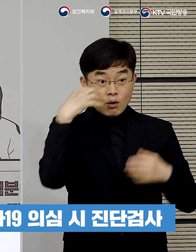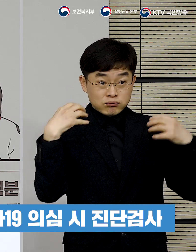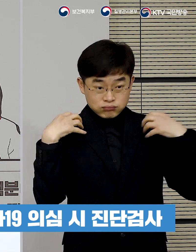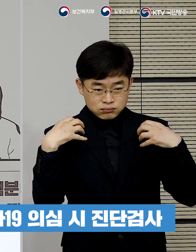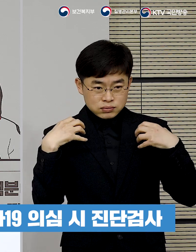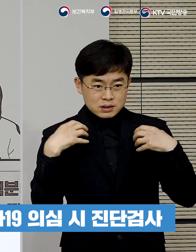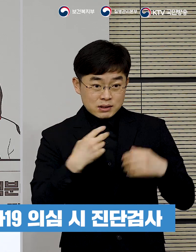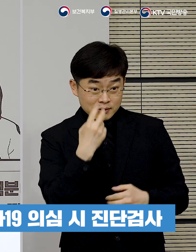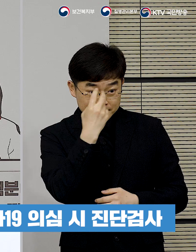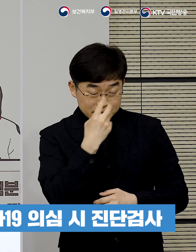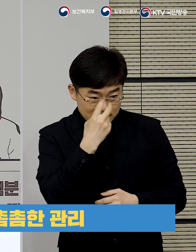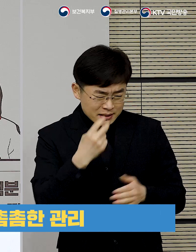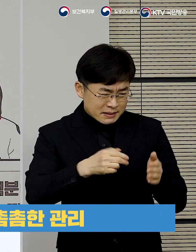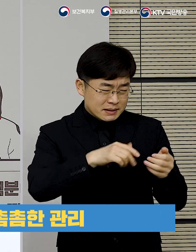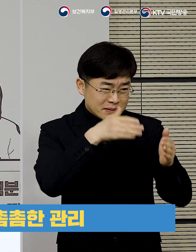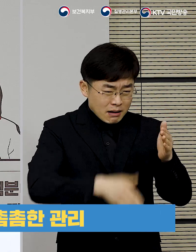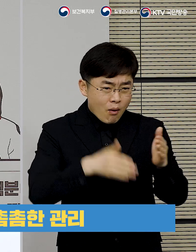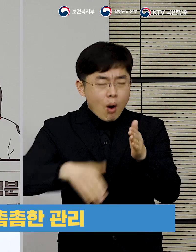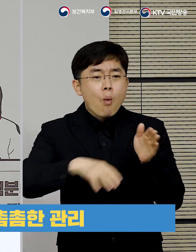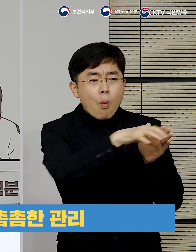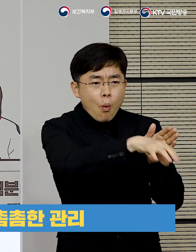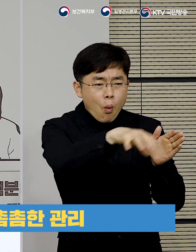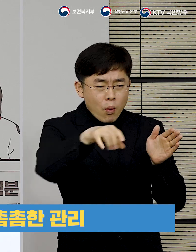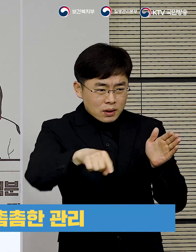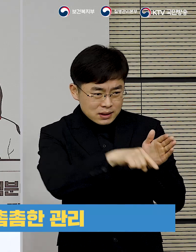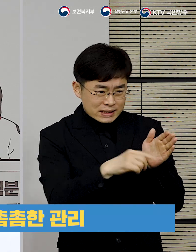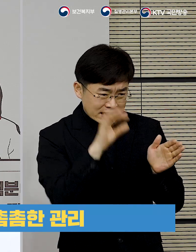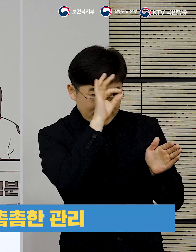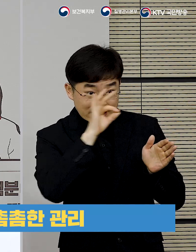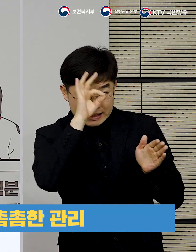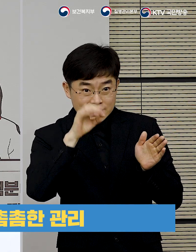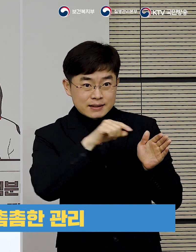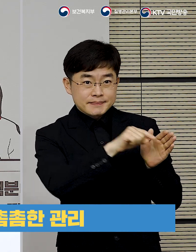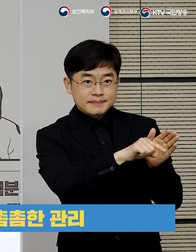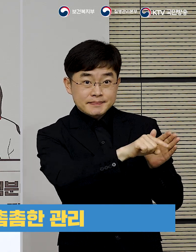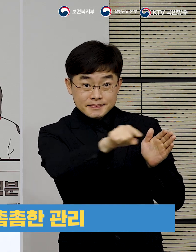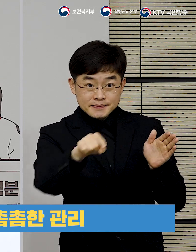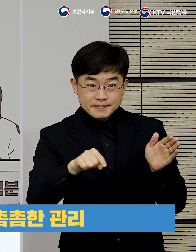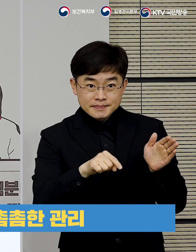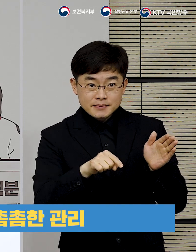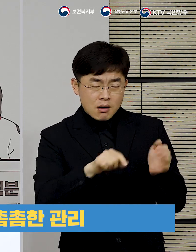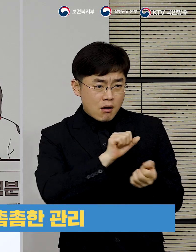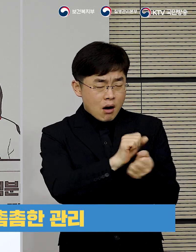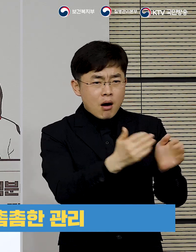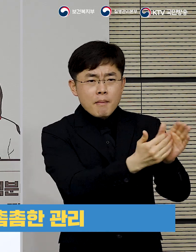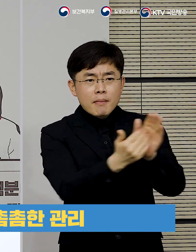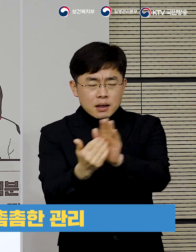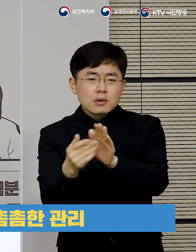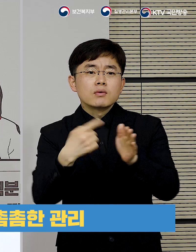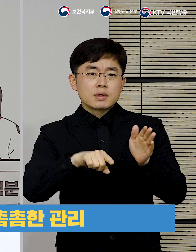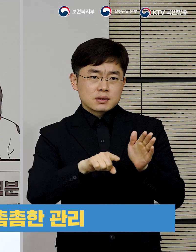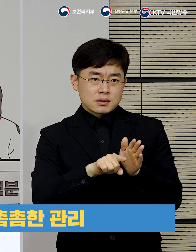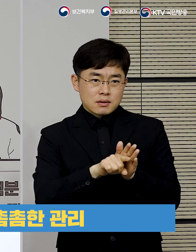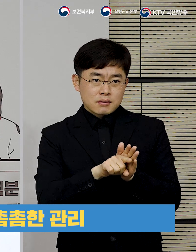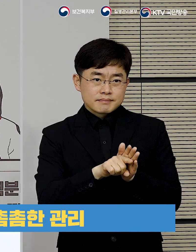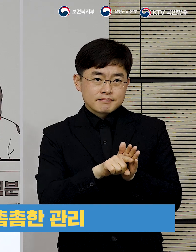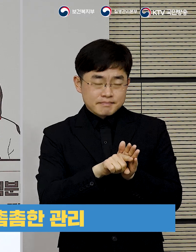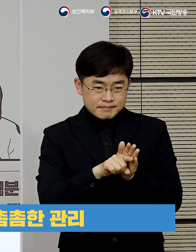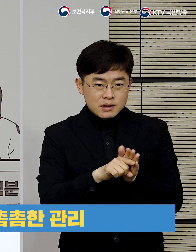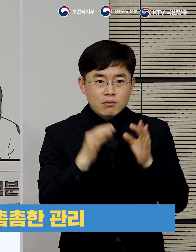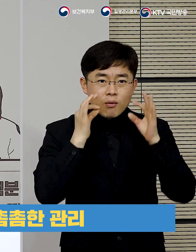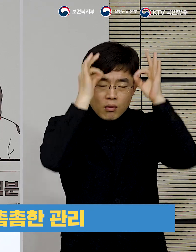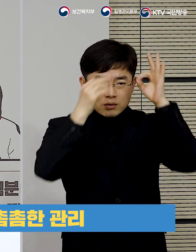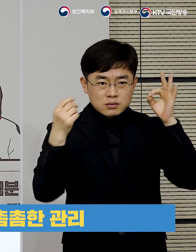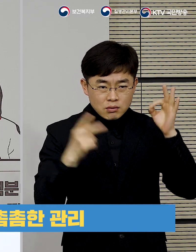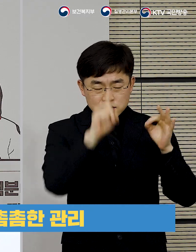계획입니다. 정부는 방역 사각지대에 대한 폭넓고 촘촘한 관리를 통하여 코로나19 확산